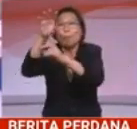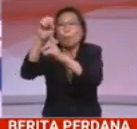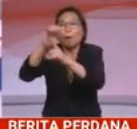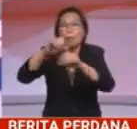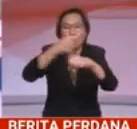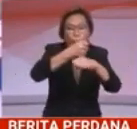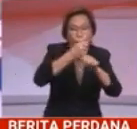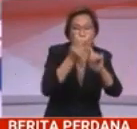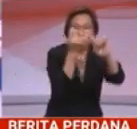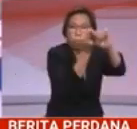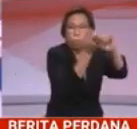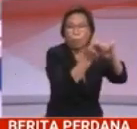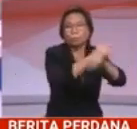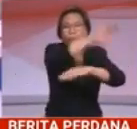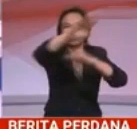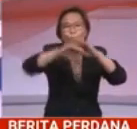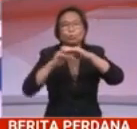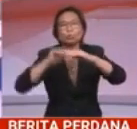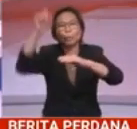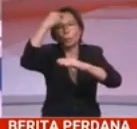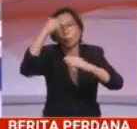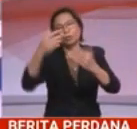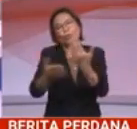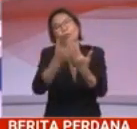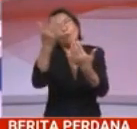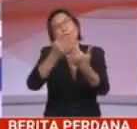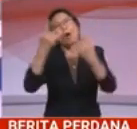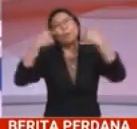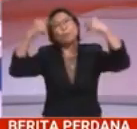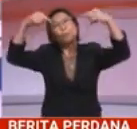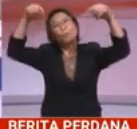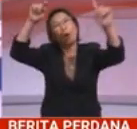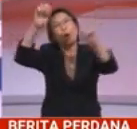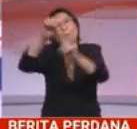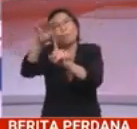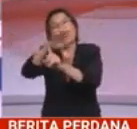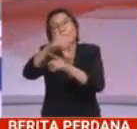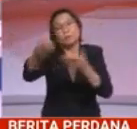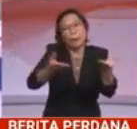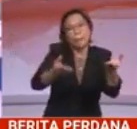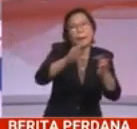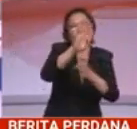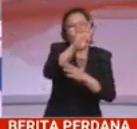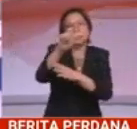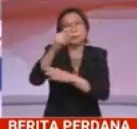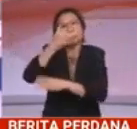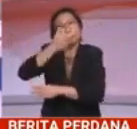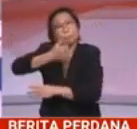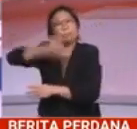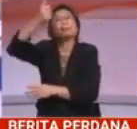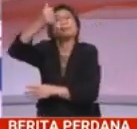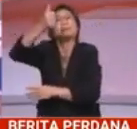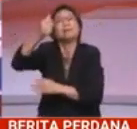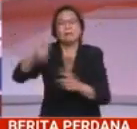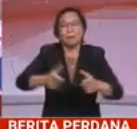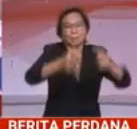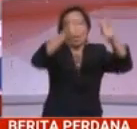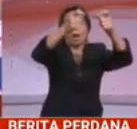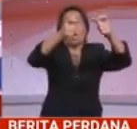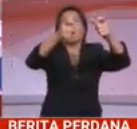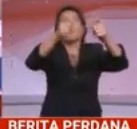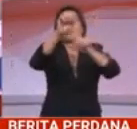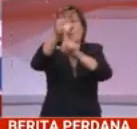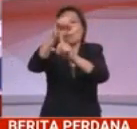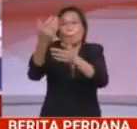Sabah bagi meningkatkan kemudahan capaian calon lebar dan primatan 4G yang lebih baik Selain menara telekomunikasi